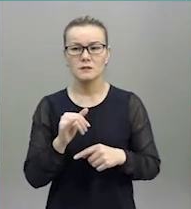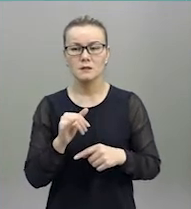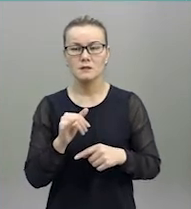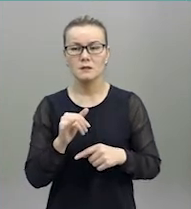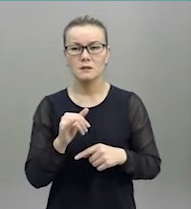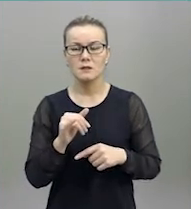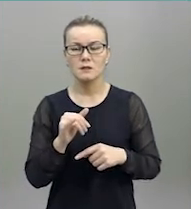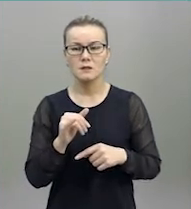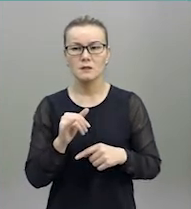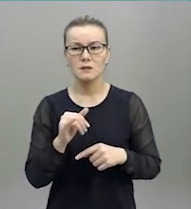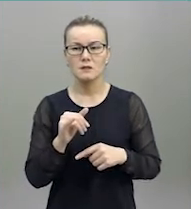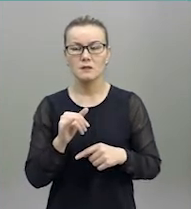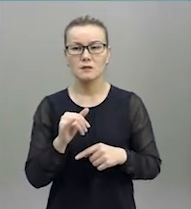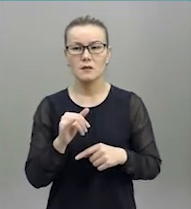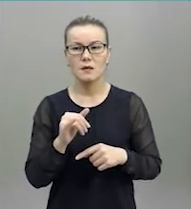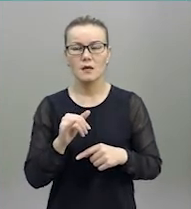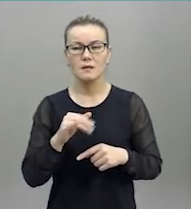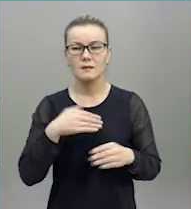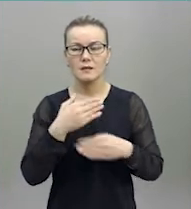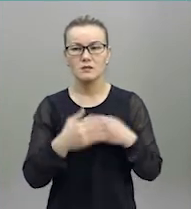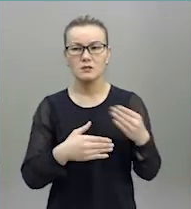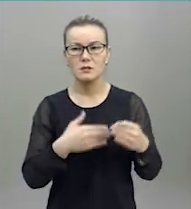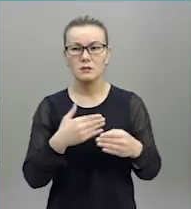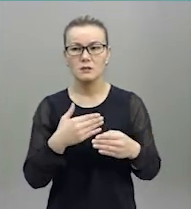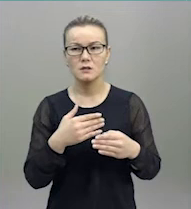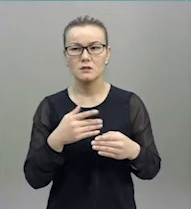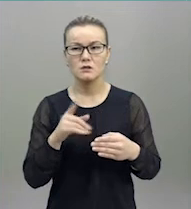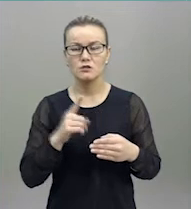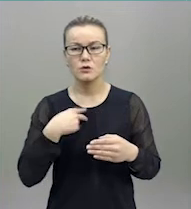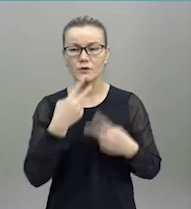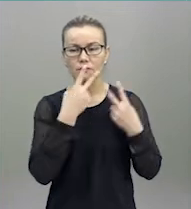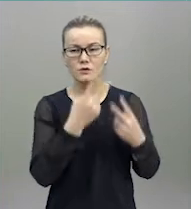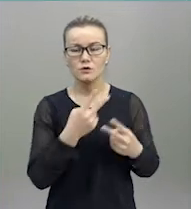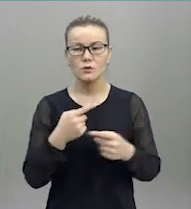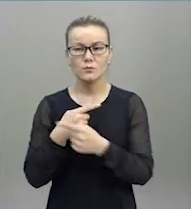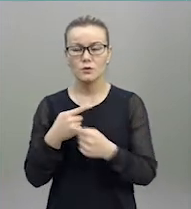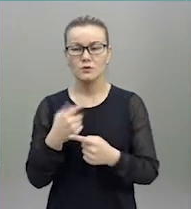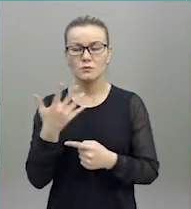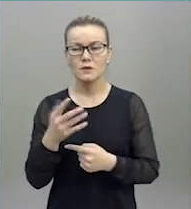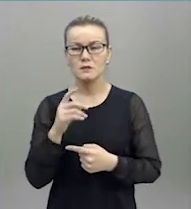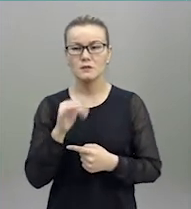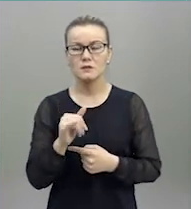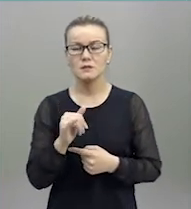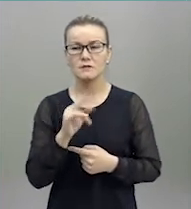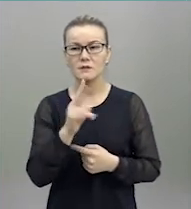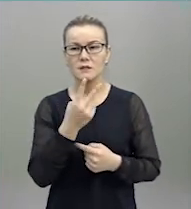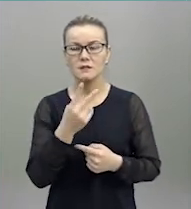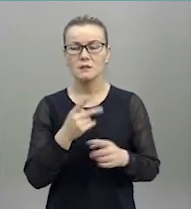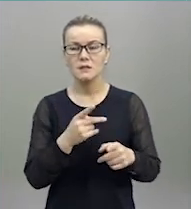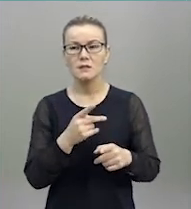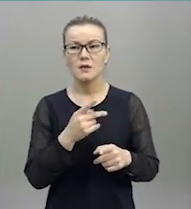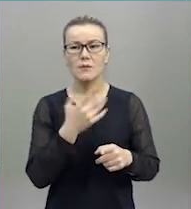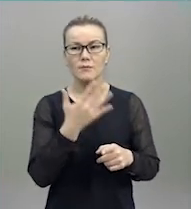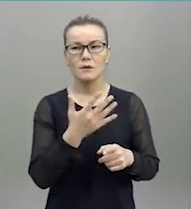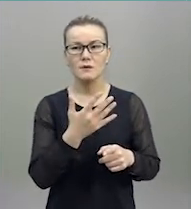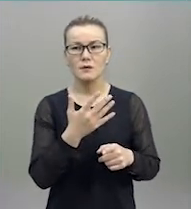единицу я просто не пишу и дали что я вижу -5 y в квадрате и плюс 5y